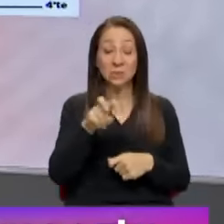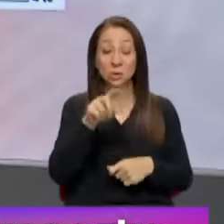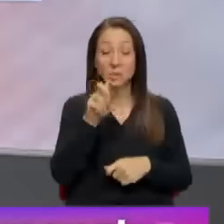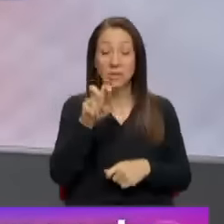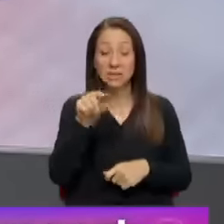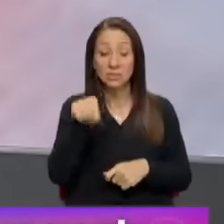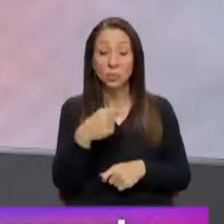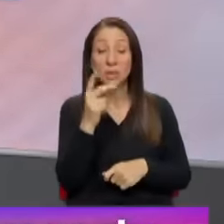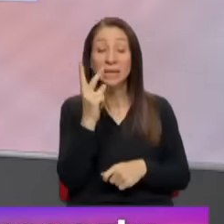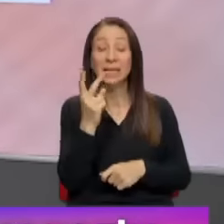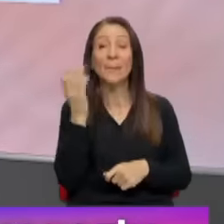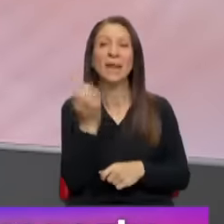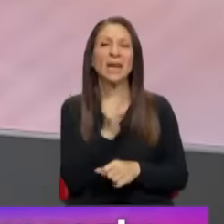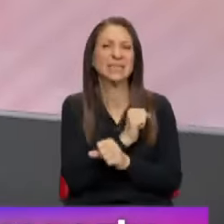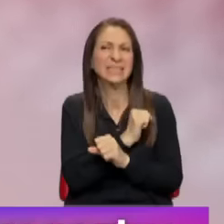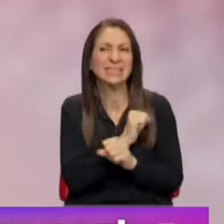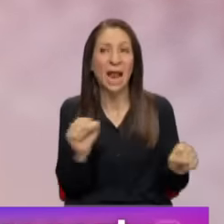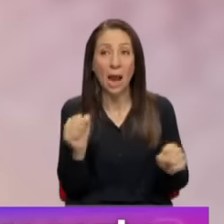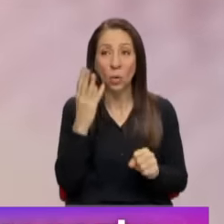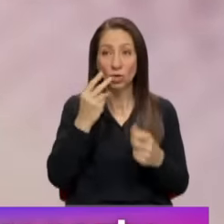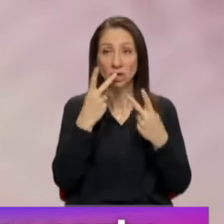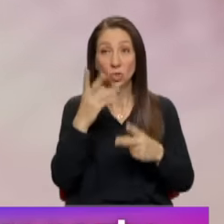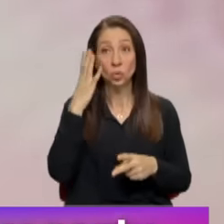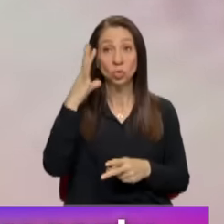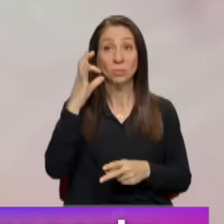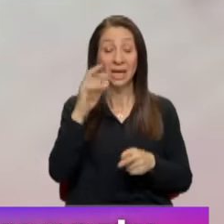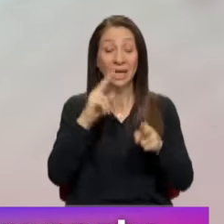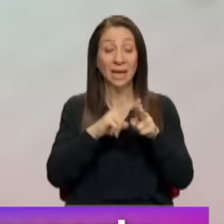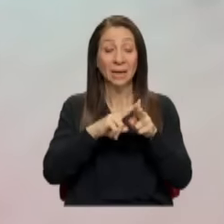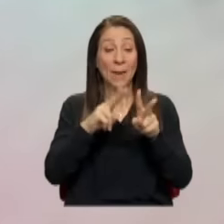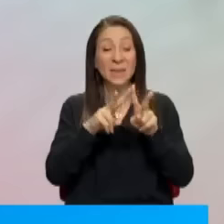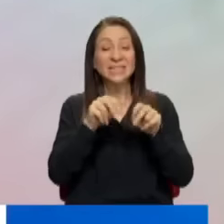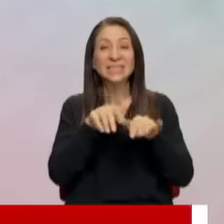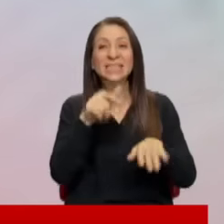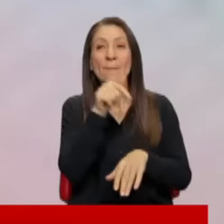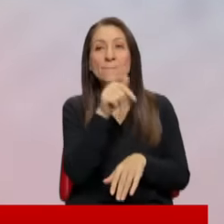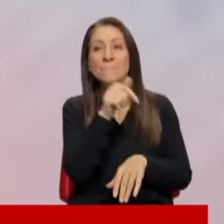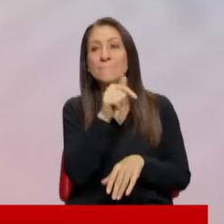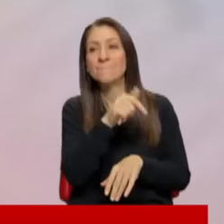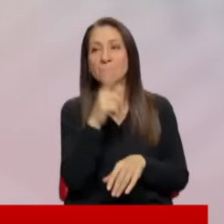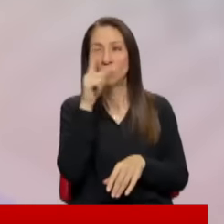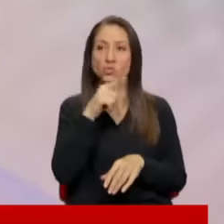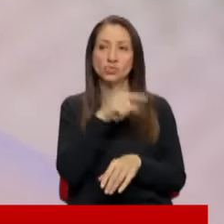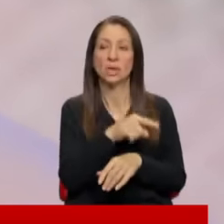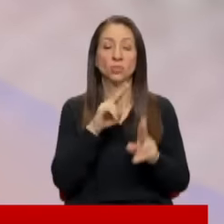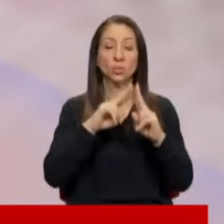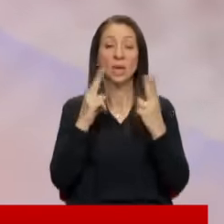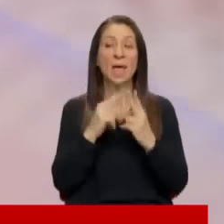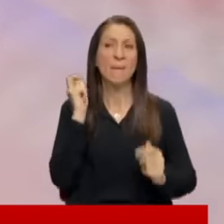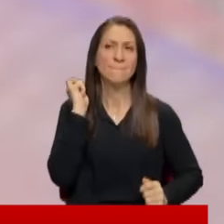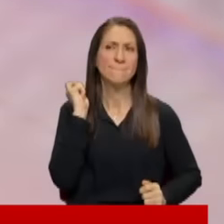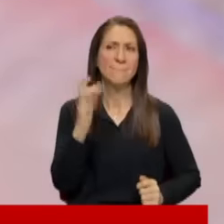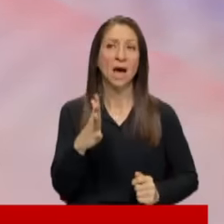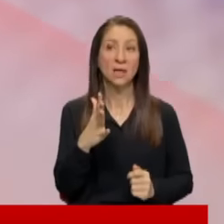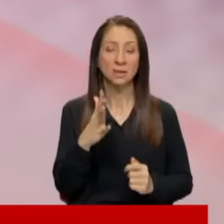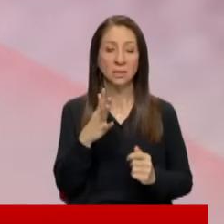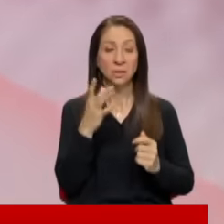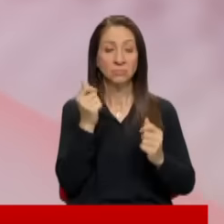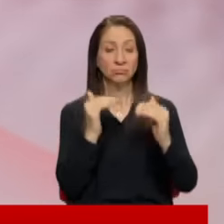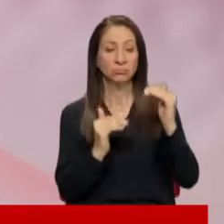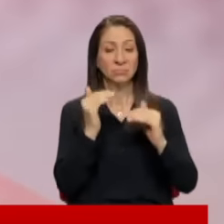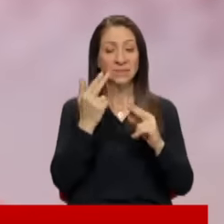818,2 milyar lira zarar ettiğini açıkladı. Uzmanlar kur korumalı mevduat sistemini işaret ederek dünyanın en pahalı